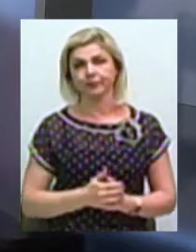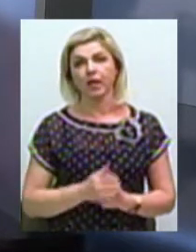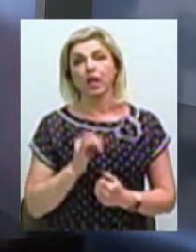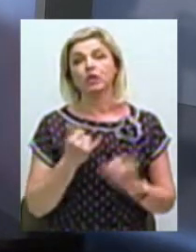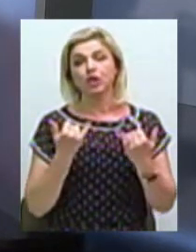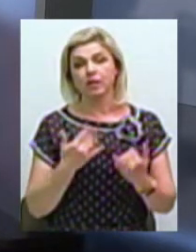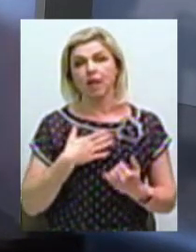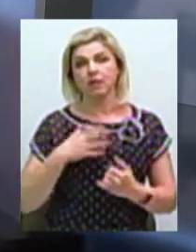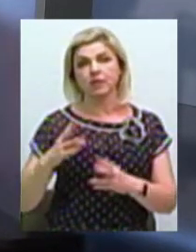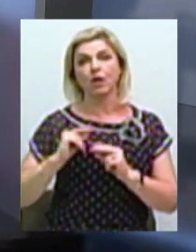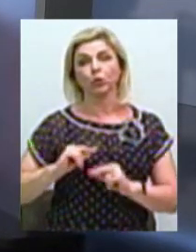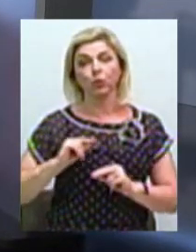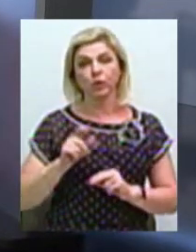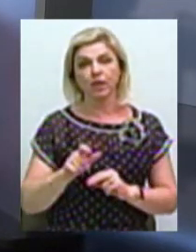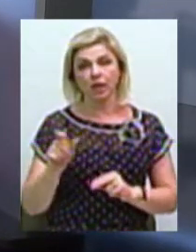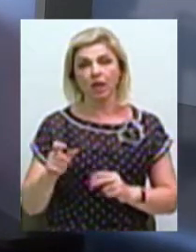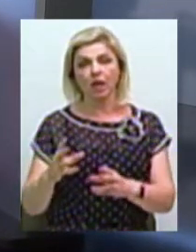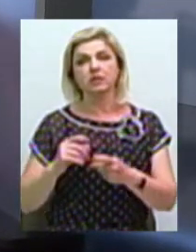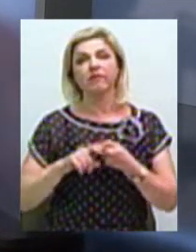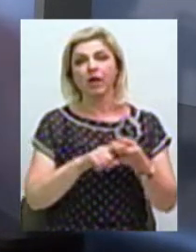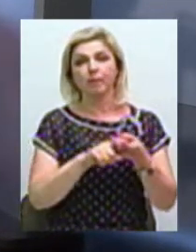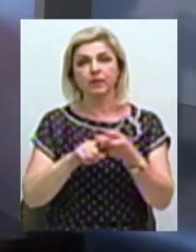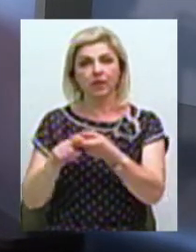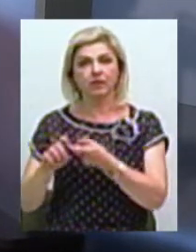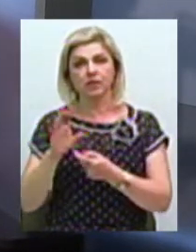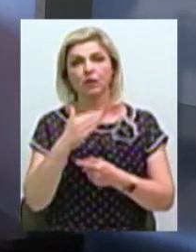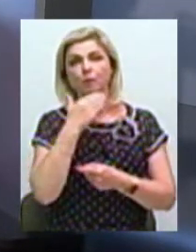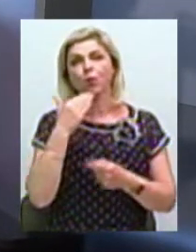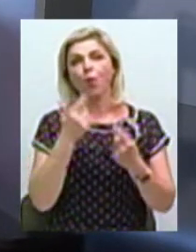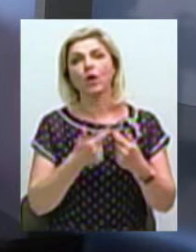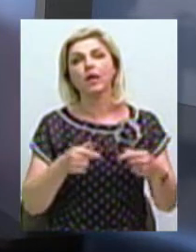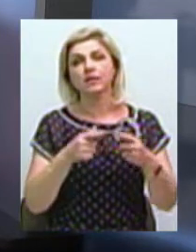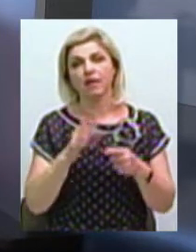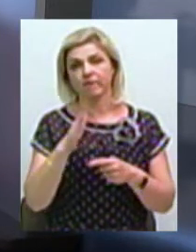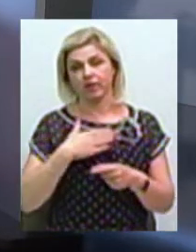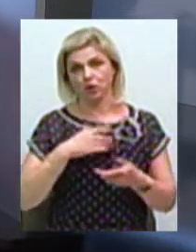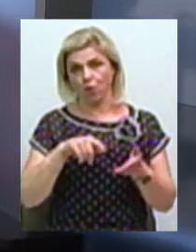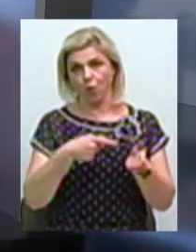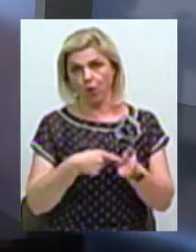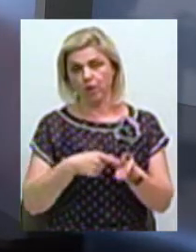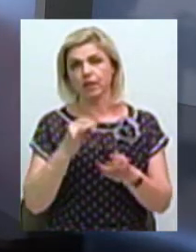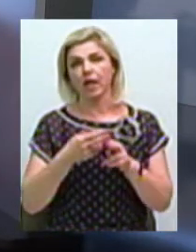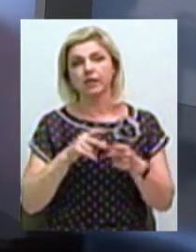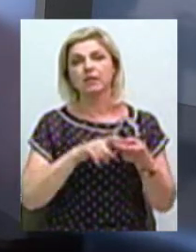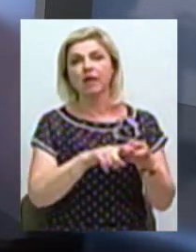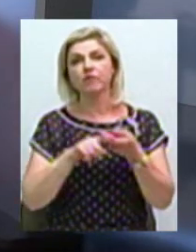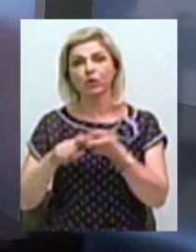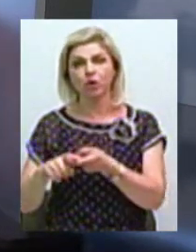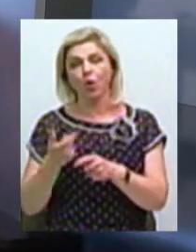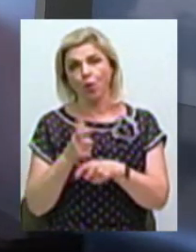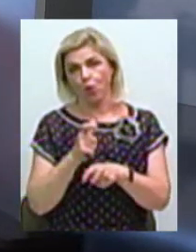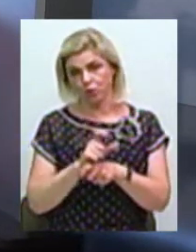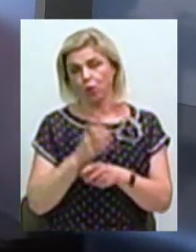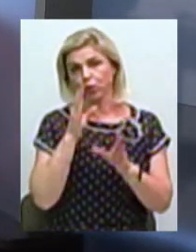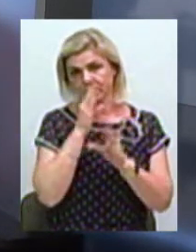сейчас наши сотрудники взаимодействуют с многими организациями в нашем городе, причем это взаимодействие довольно-таки